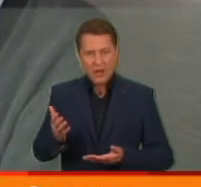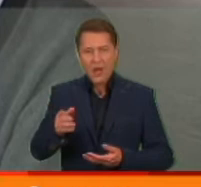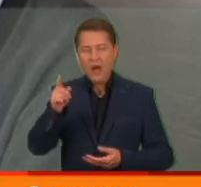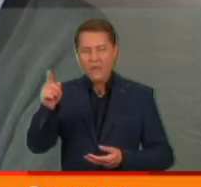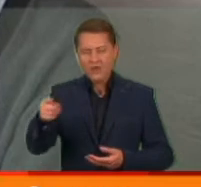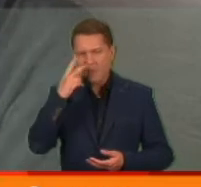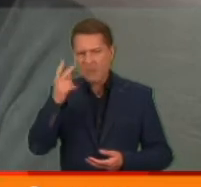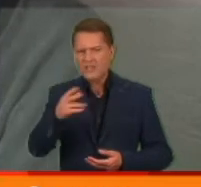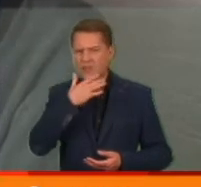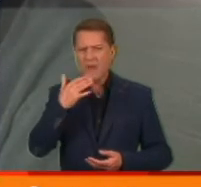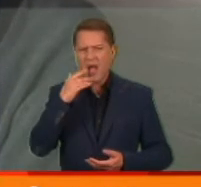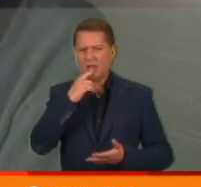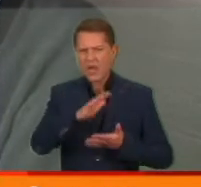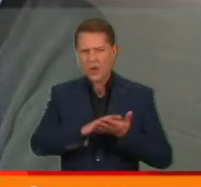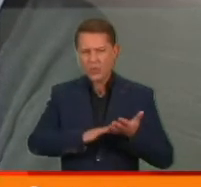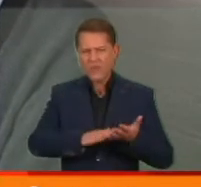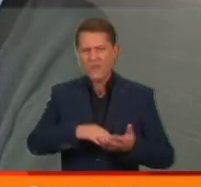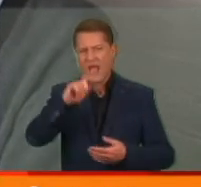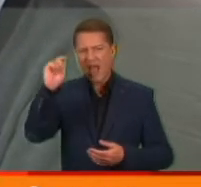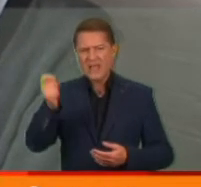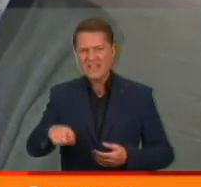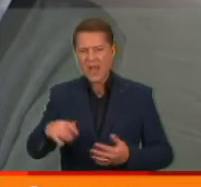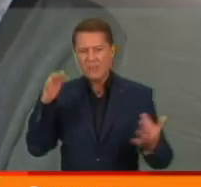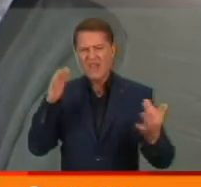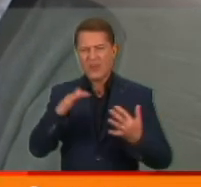вона бачила багато крові. На передовій це вони,